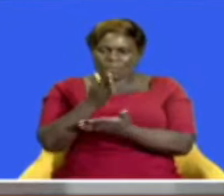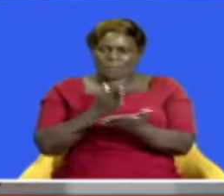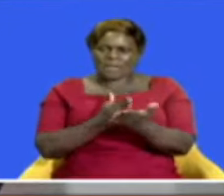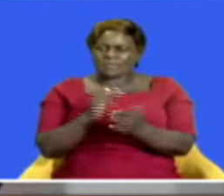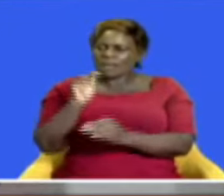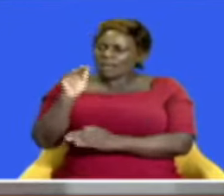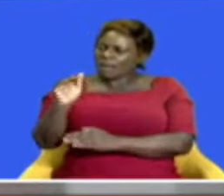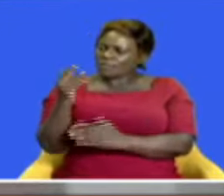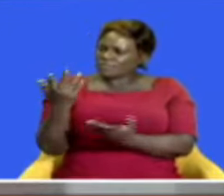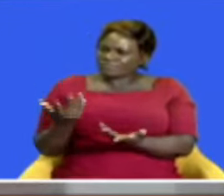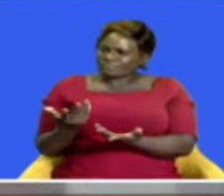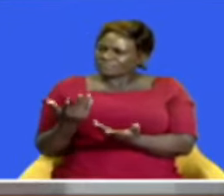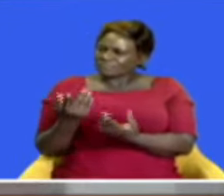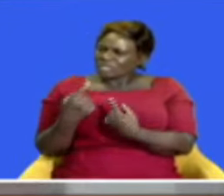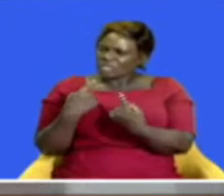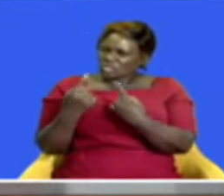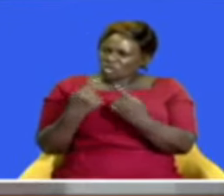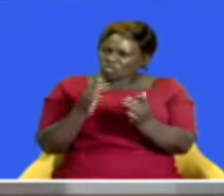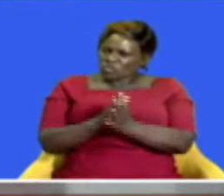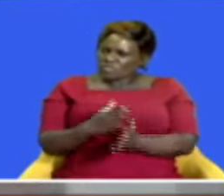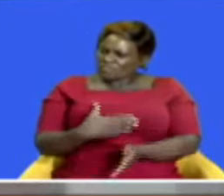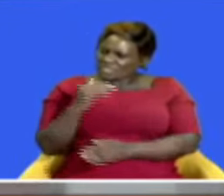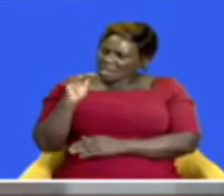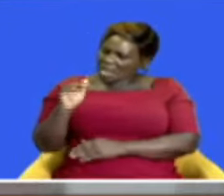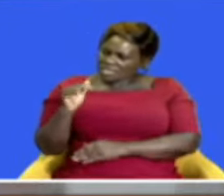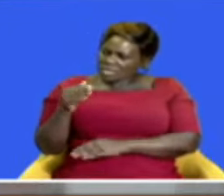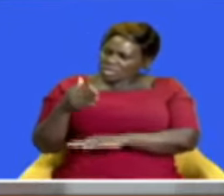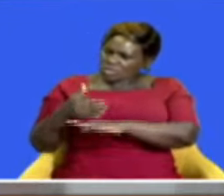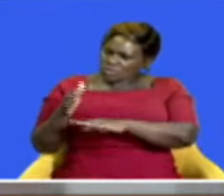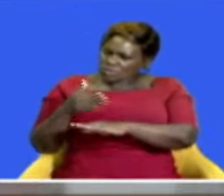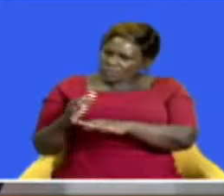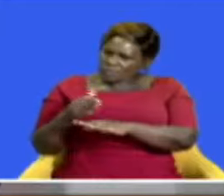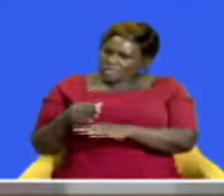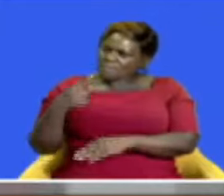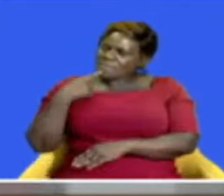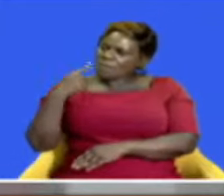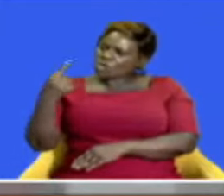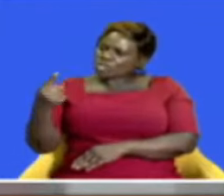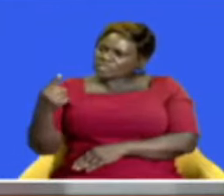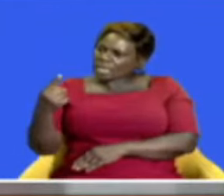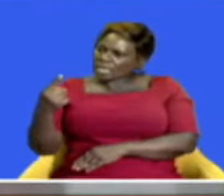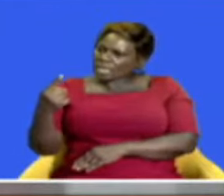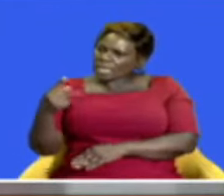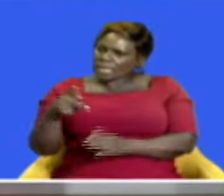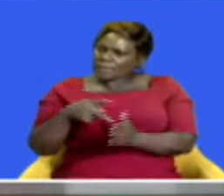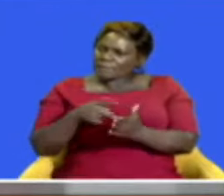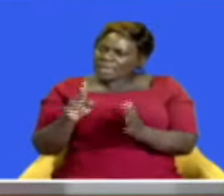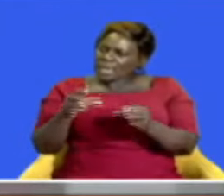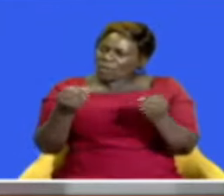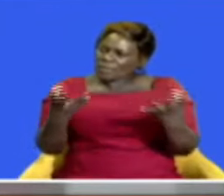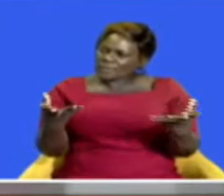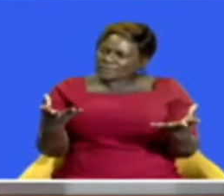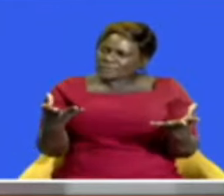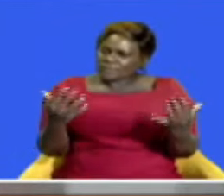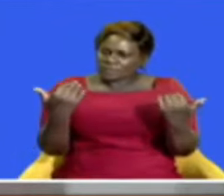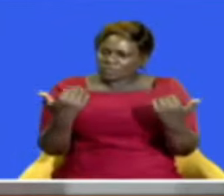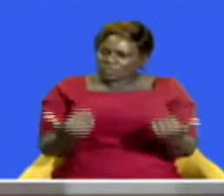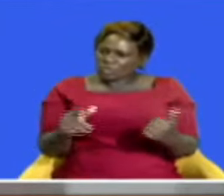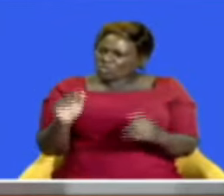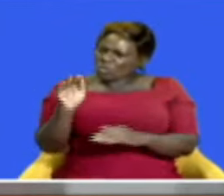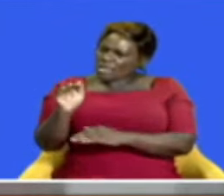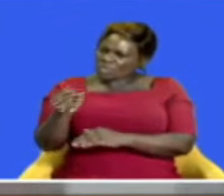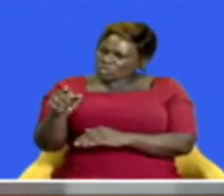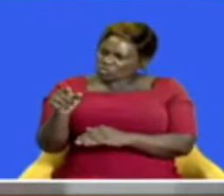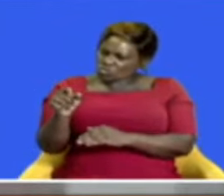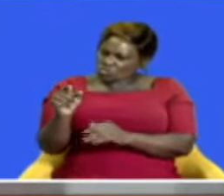Ndio tunaulizana hapa, tunanongonezana na mgeni. Tukiuliza ukituma shilingi 100, itakubidi ulipe shilingi ngapi? Na leo tumekuuliza wewe